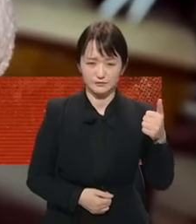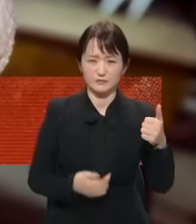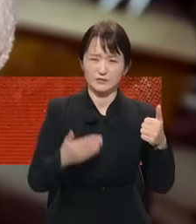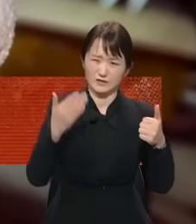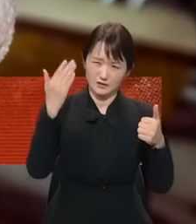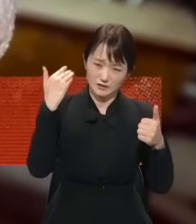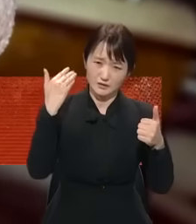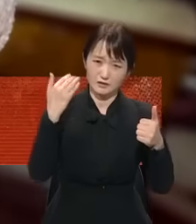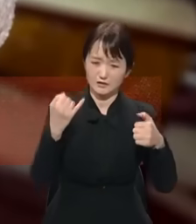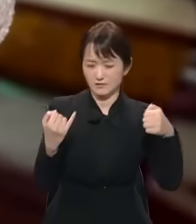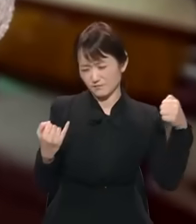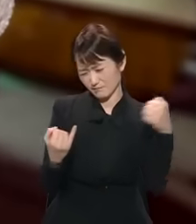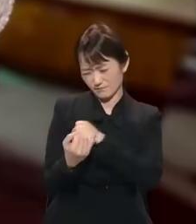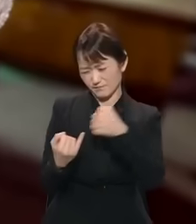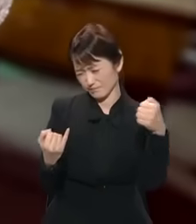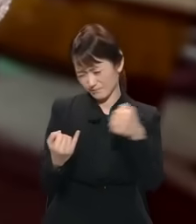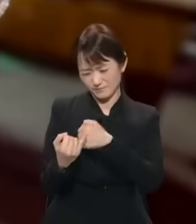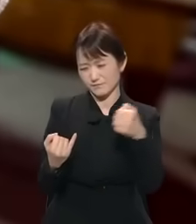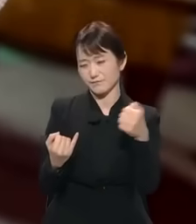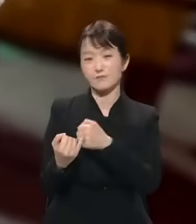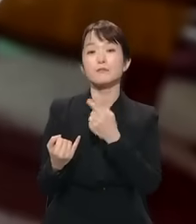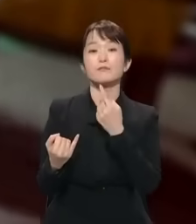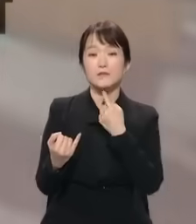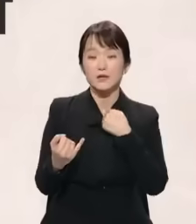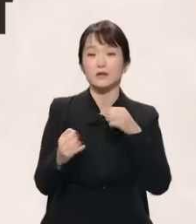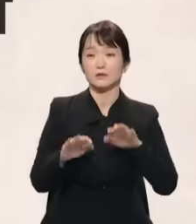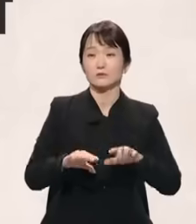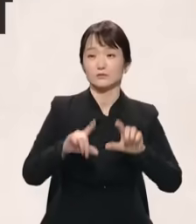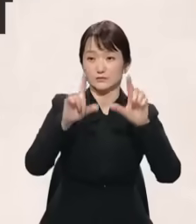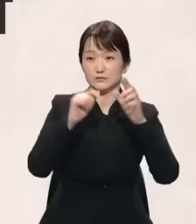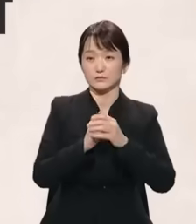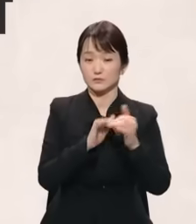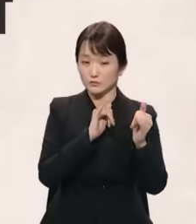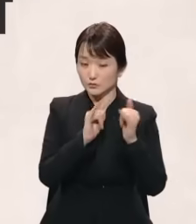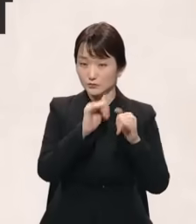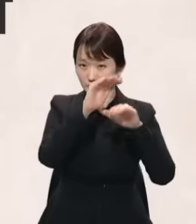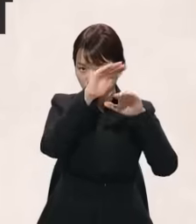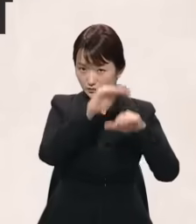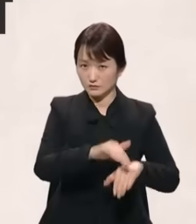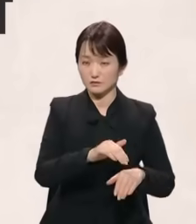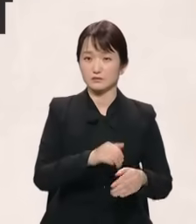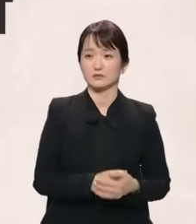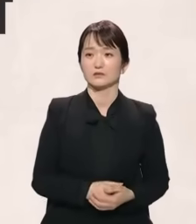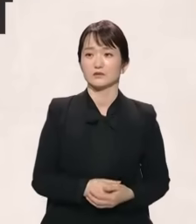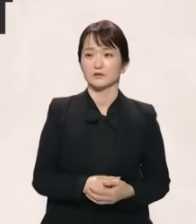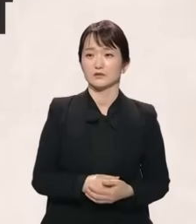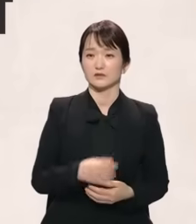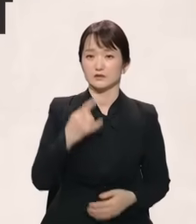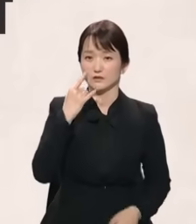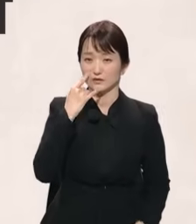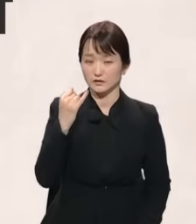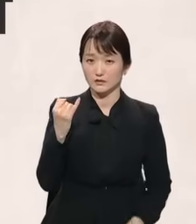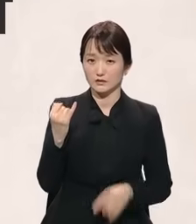과거에도 폭행을 일삼았던 것 같고, 올해에는 이제 지금 통화 내용은 뭐냐면 이 어머니의